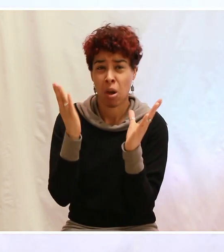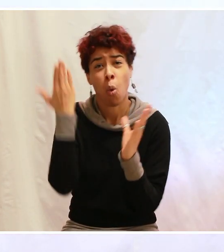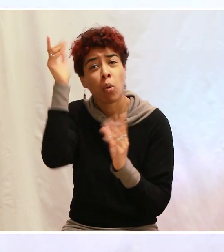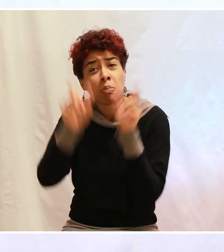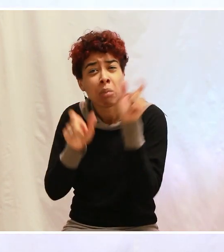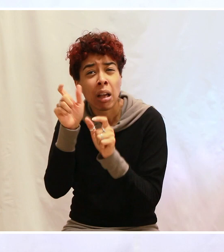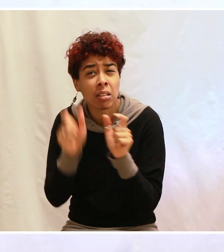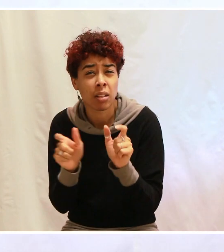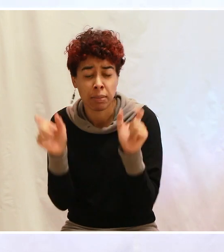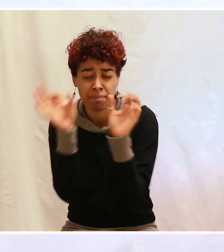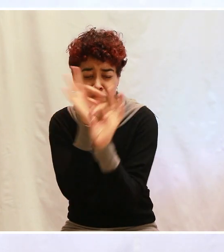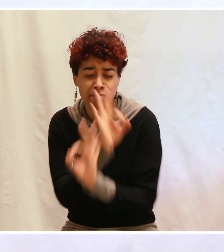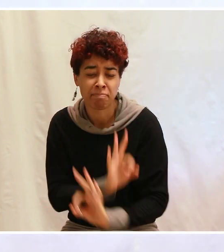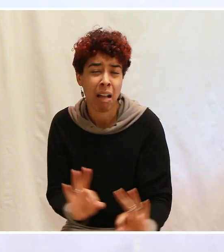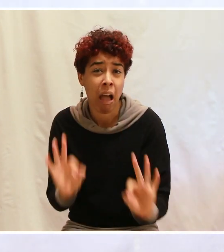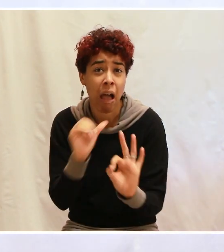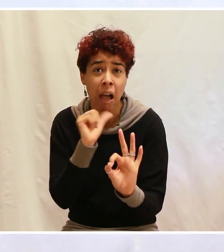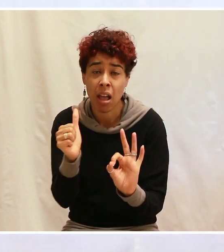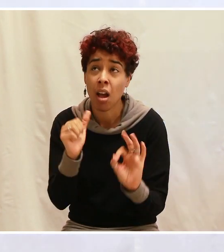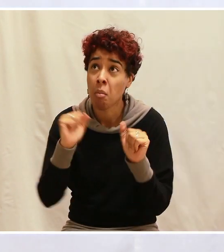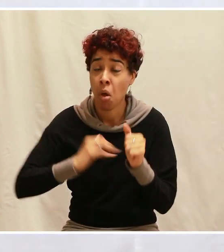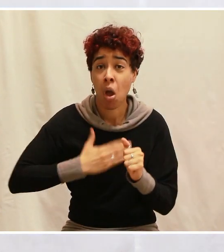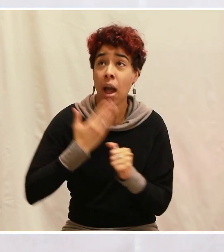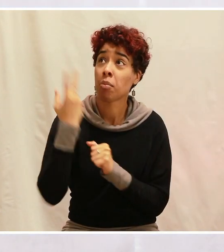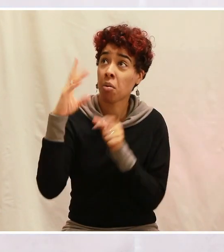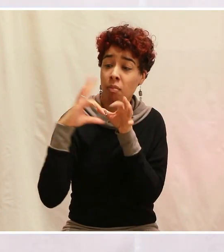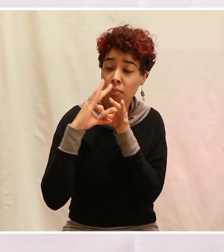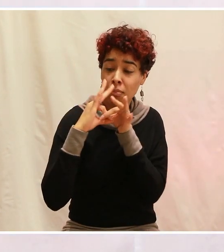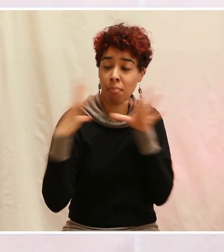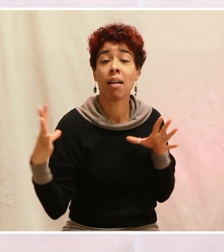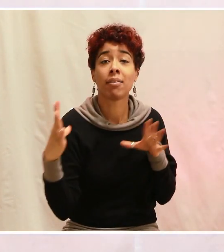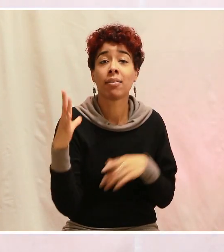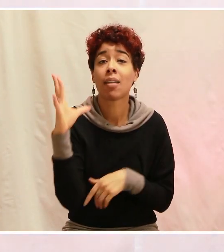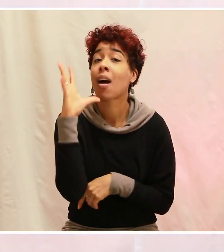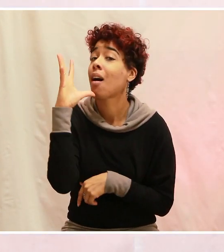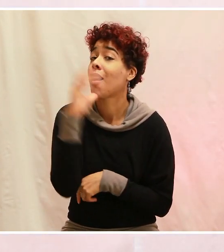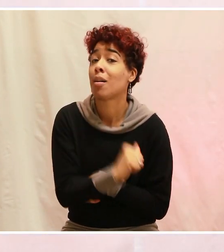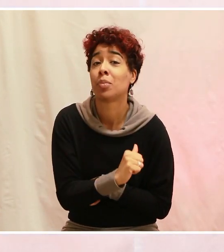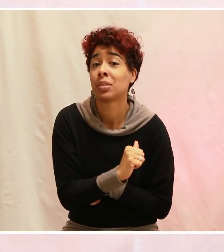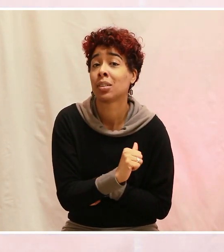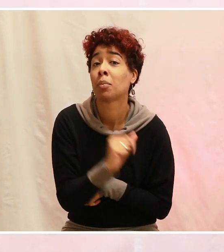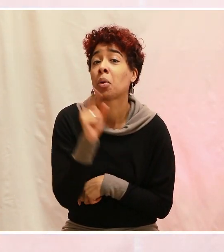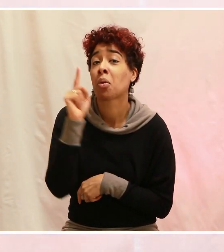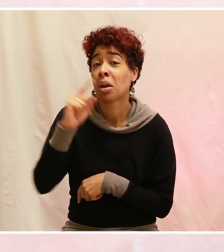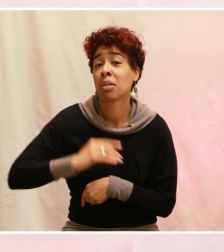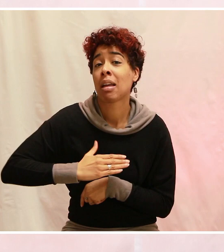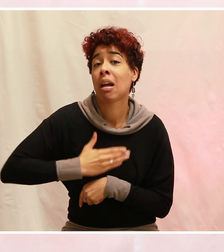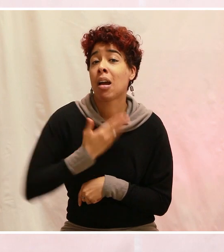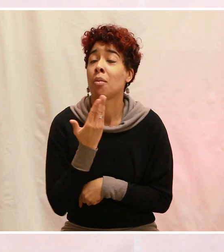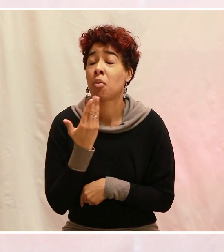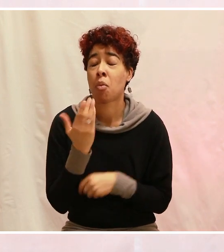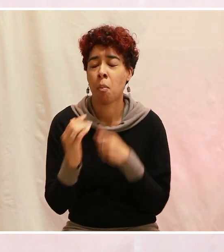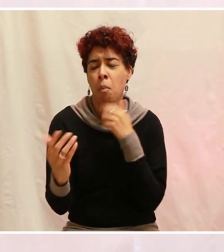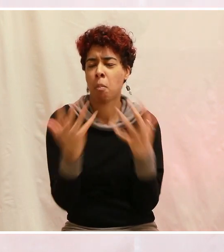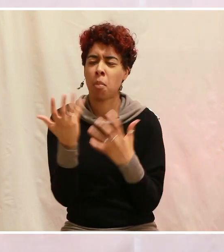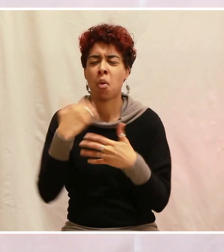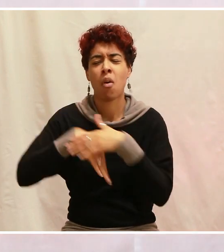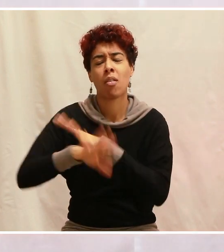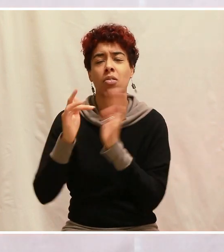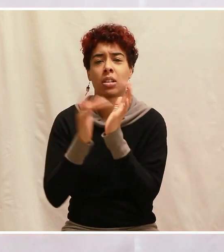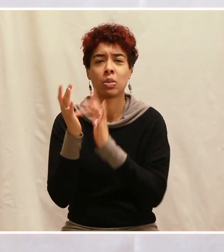créature ne pourra nous séparer de l'amour de Dieu manifesté en Jésus-Christ notre Seigneur. Amen.